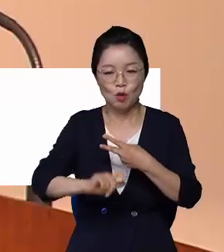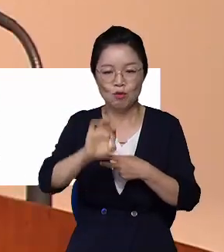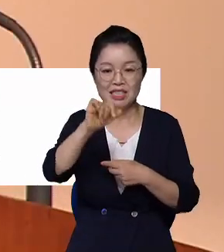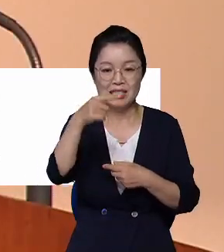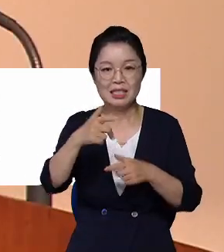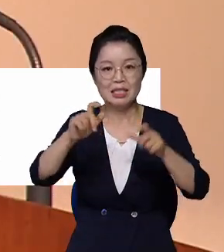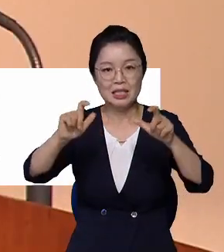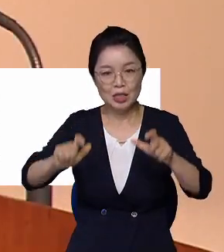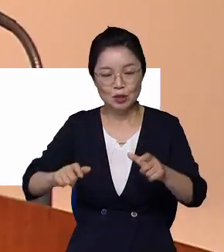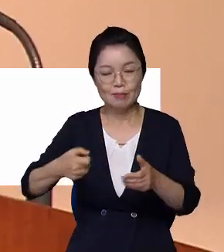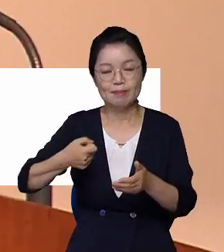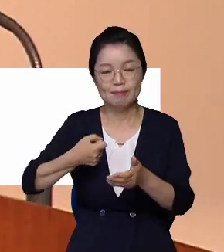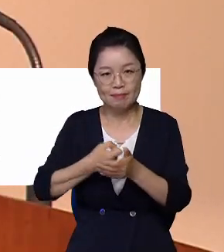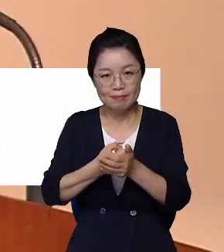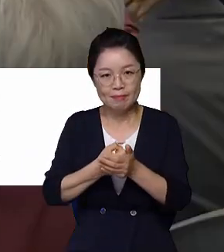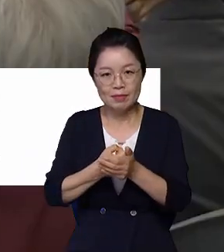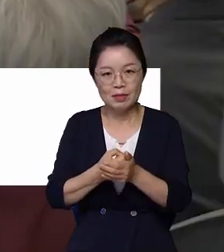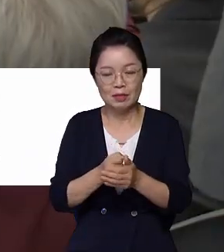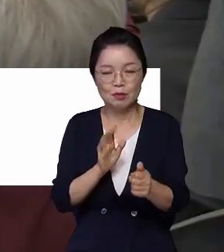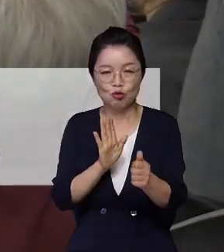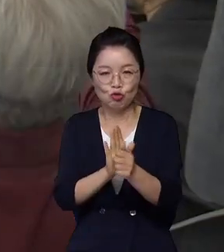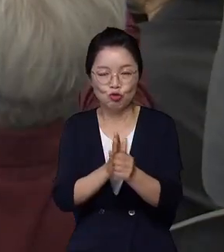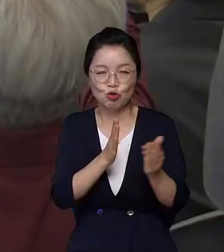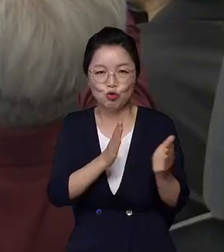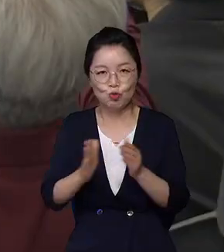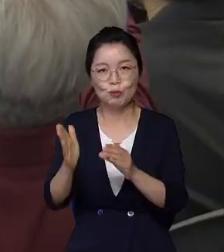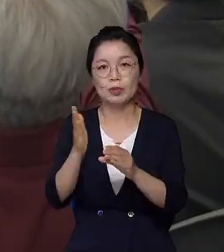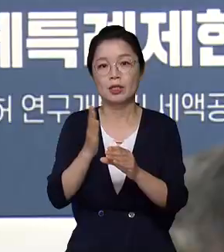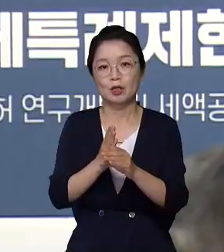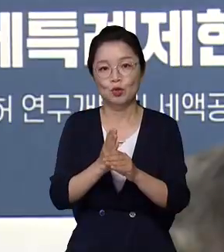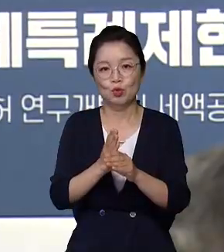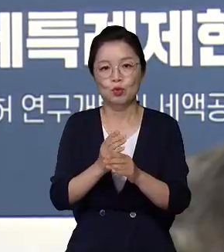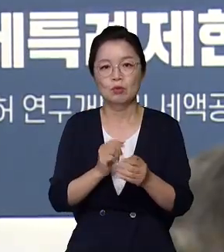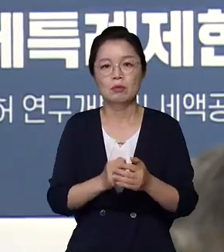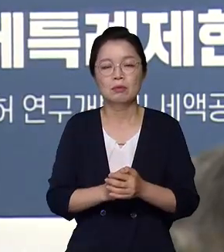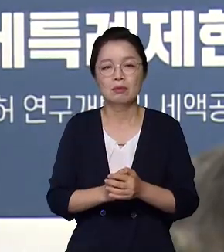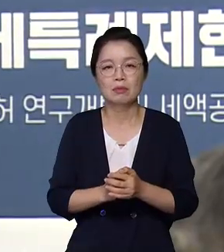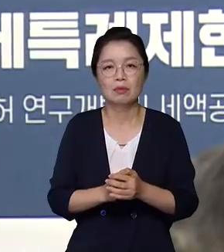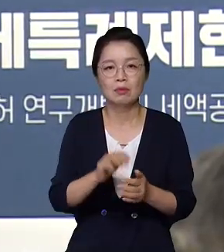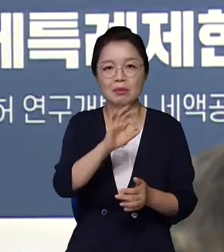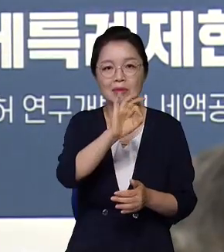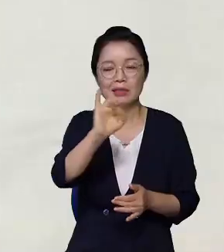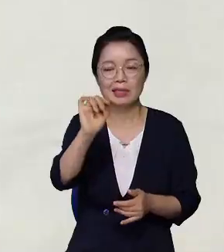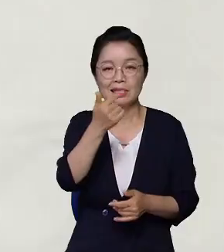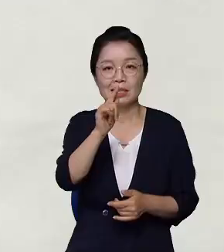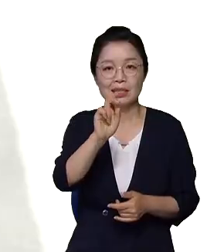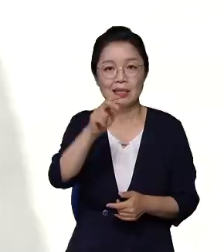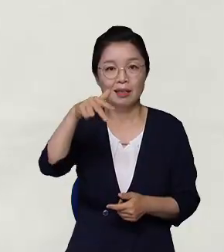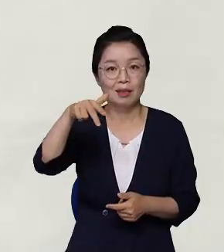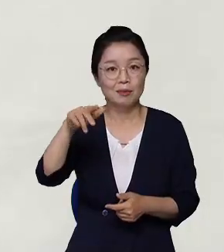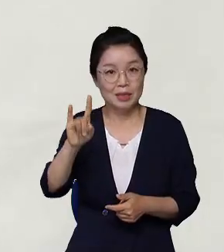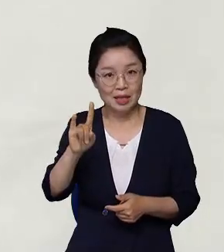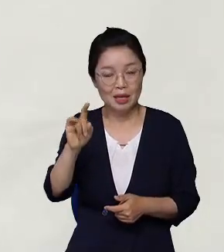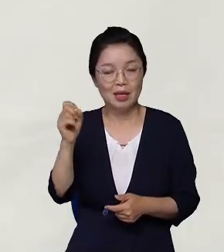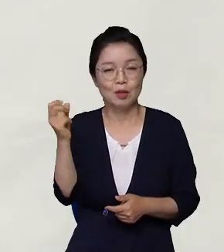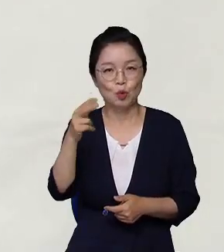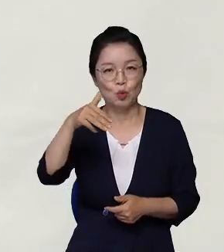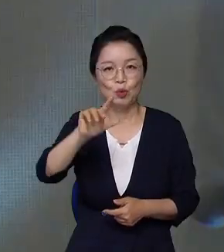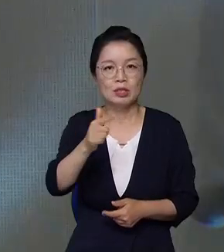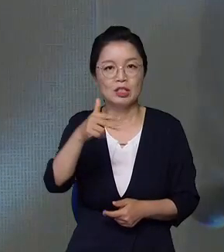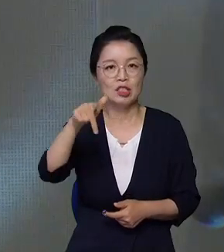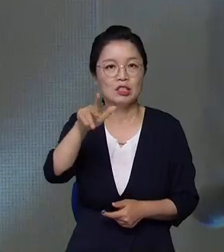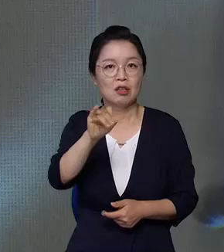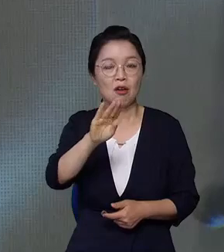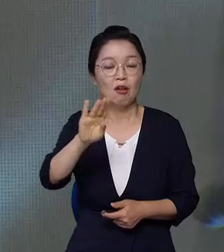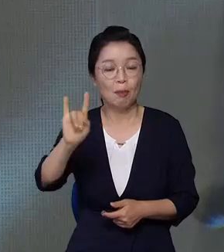정하고 지지세를 넓히고 있습니다. 김경만 더불어민주당 비례의원과 이남재 전 광주시 정무수석, 천정배